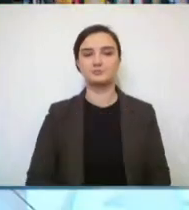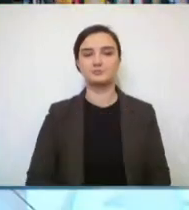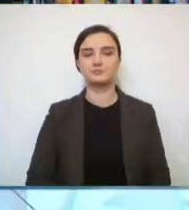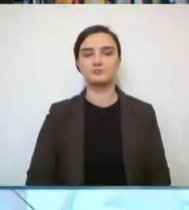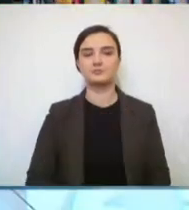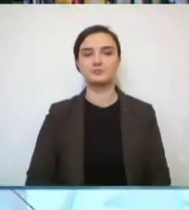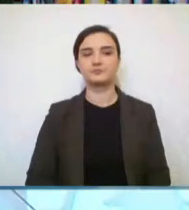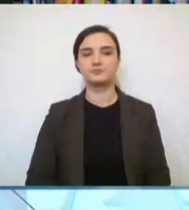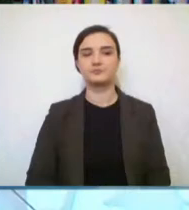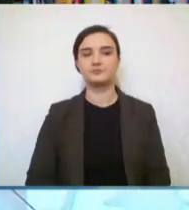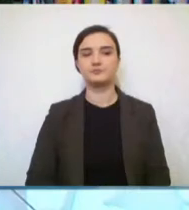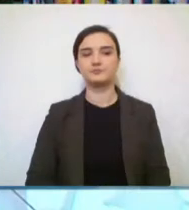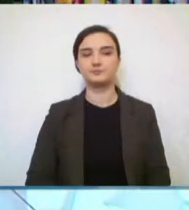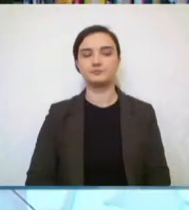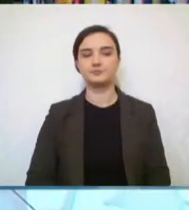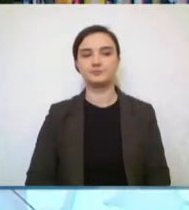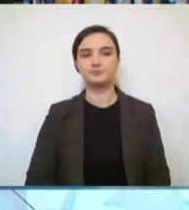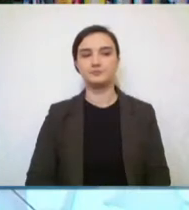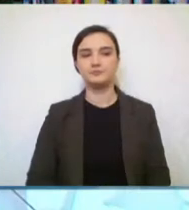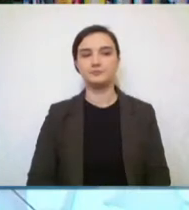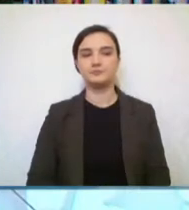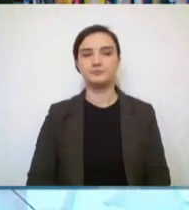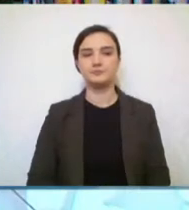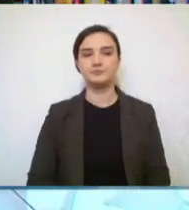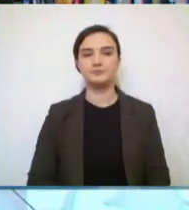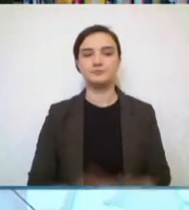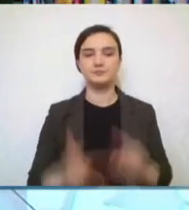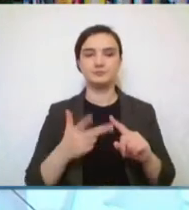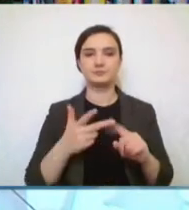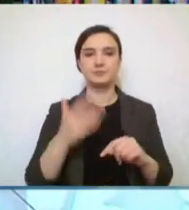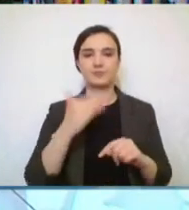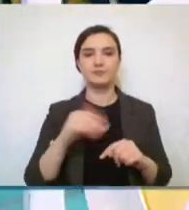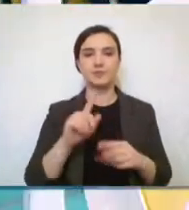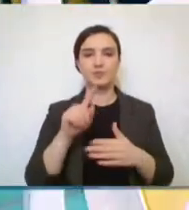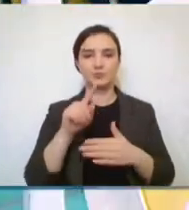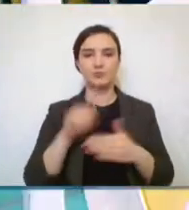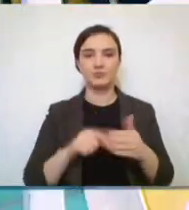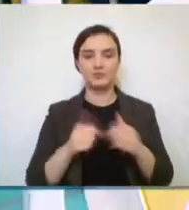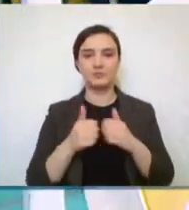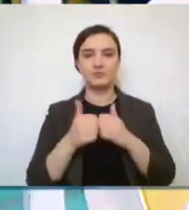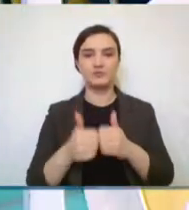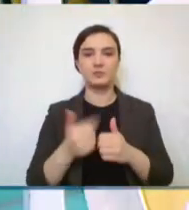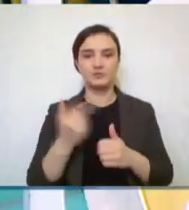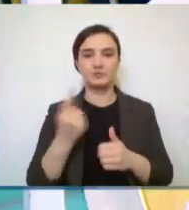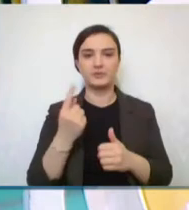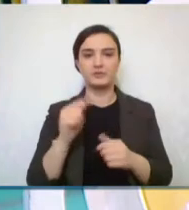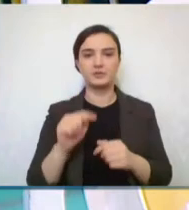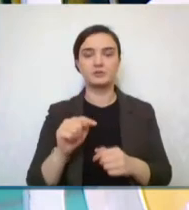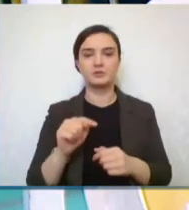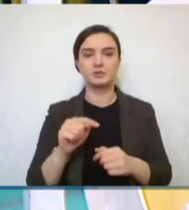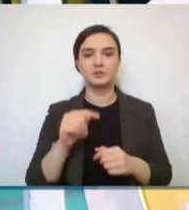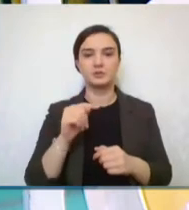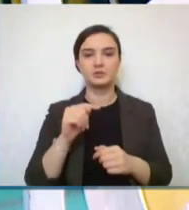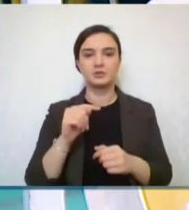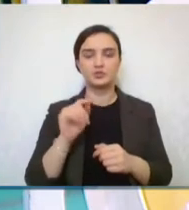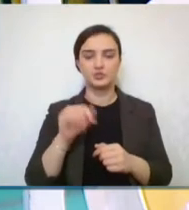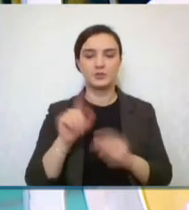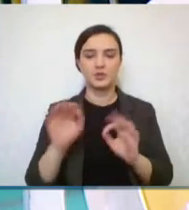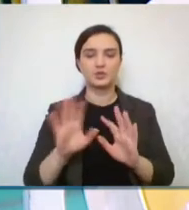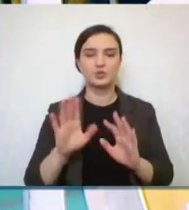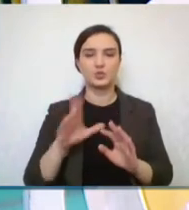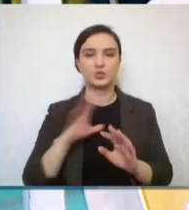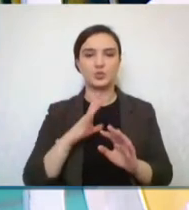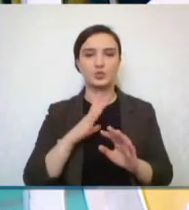ხარვეზი და მესამე აი ეს ბრმად რომ მიყვებით პირველზე გიპასუხებთ რომ გიმუხტლოს წყარო რომ კი შეიძლება მაგრამ ეს